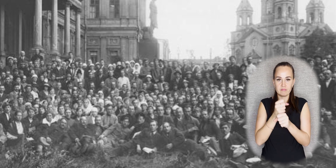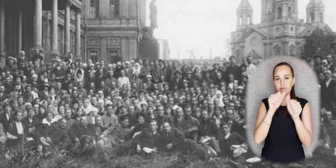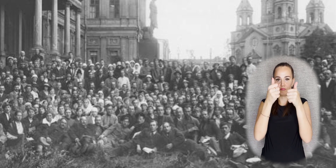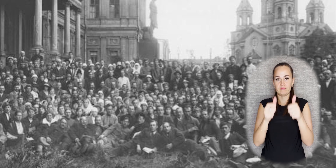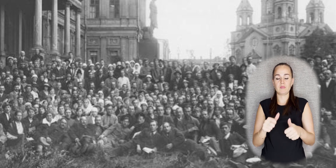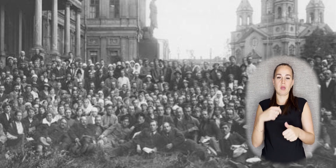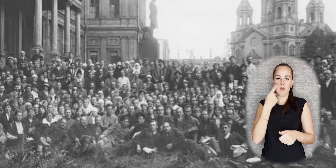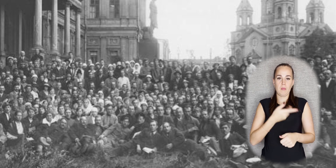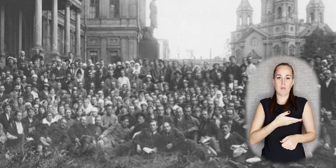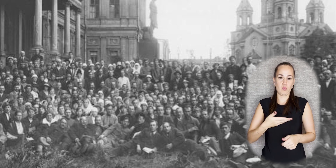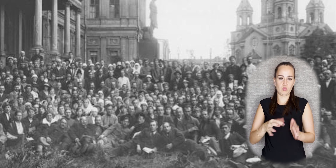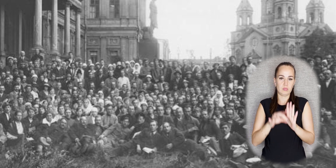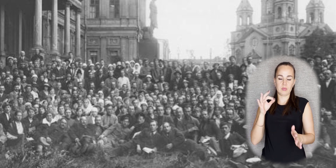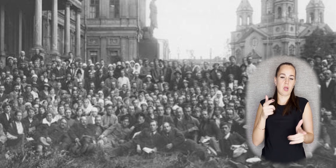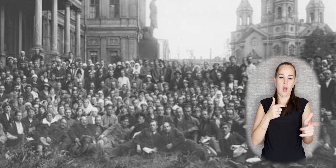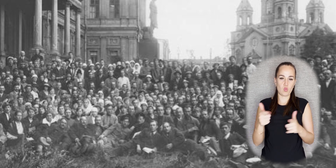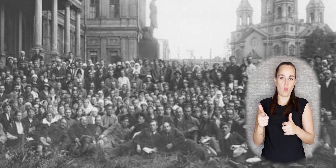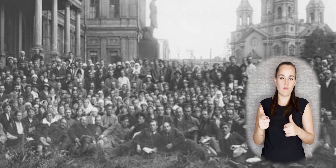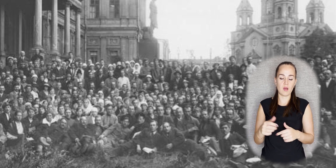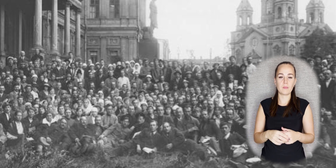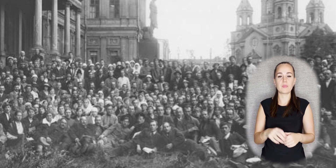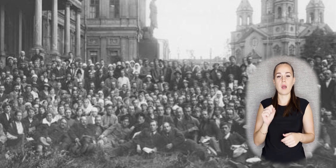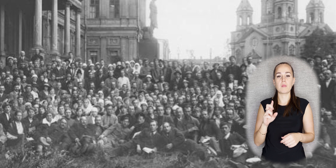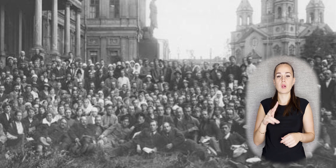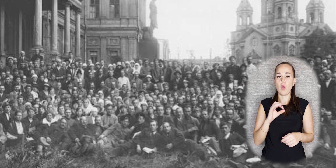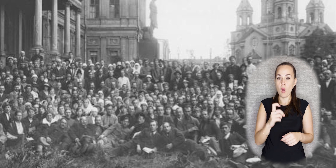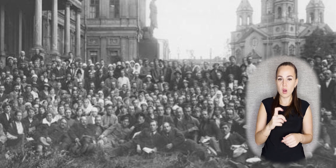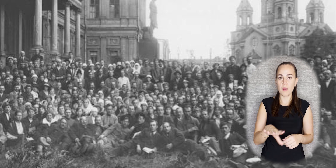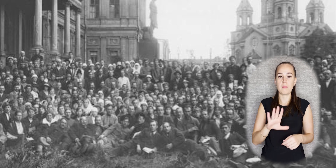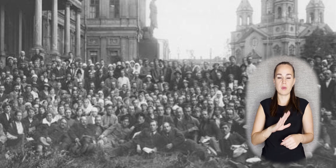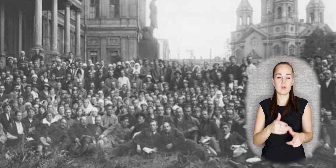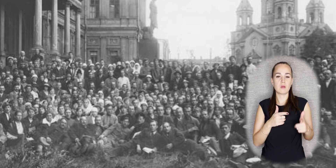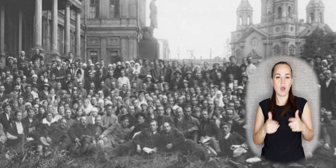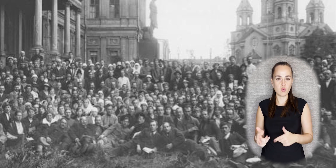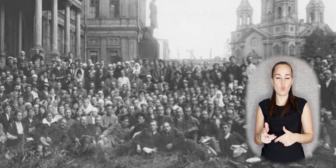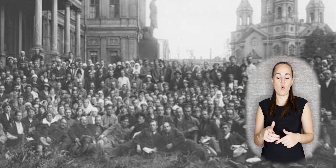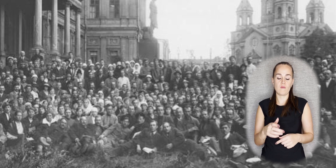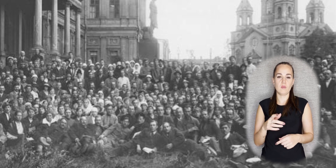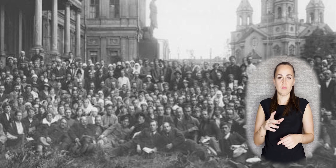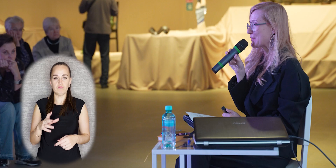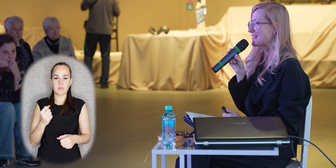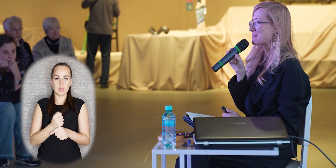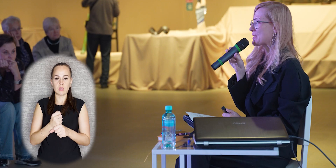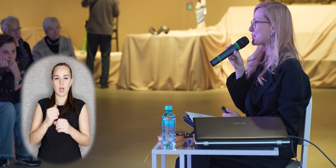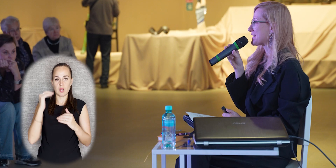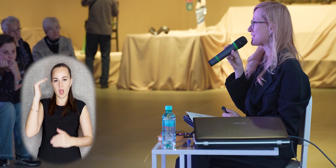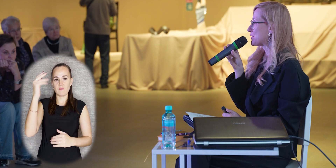и, соответственно, многие выбирали именно эту форму. Блох как раз был готов к достаточно смелым экспериментам, потому что еще